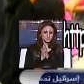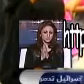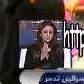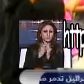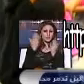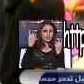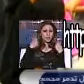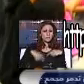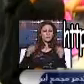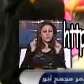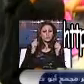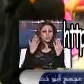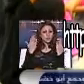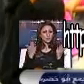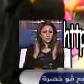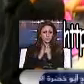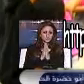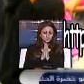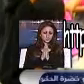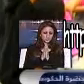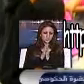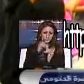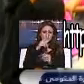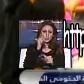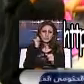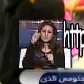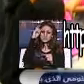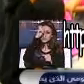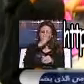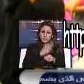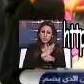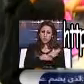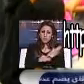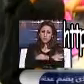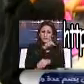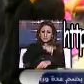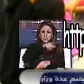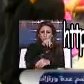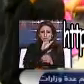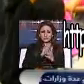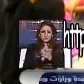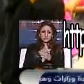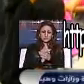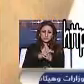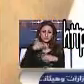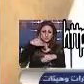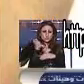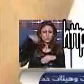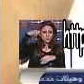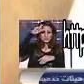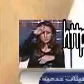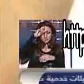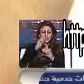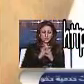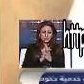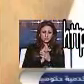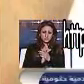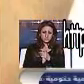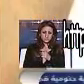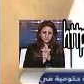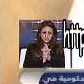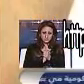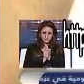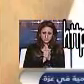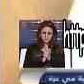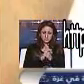عنه آلامه اللي بيعيشها دلوقتي جراء الاعتداء اللي حصل عليه في أحداث محمد محمود، ويشفيه.